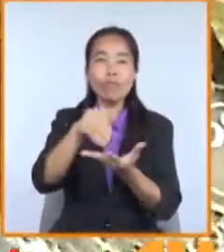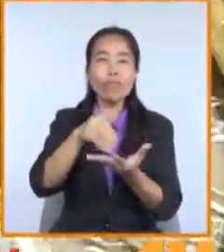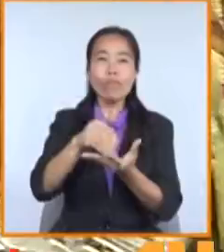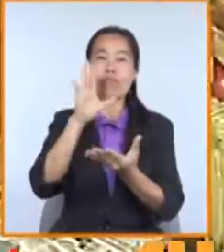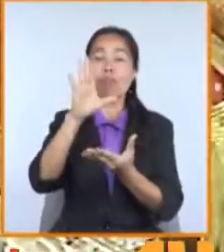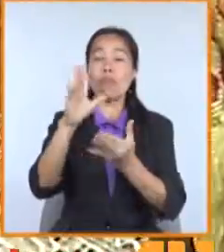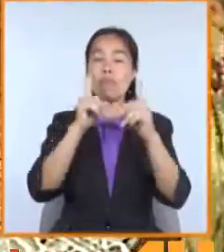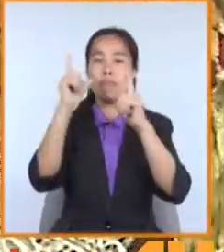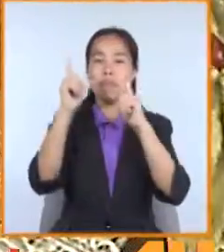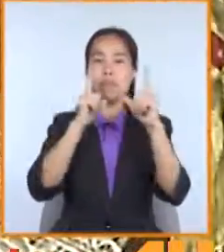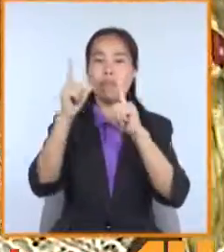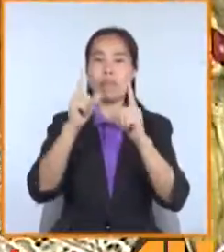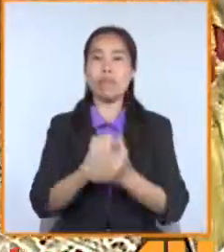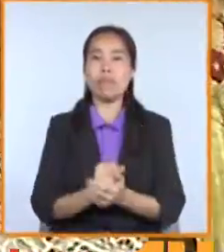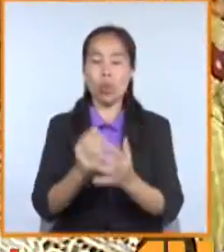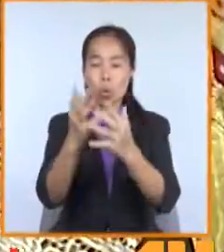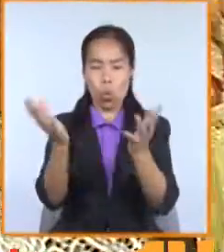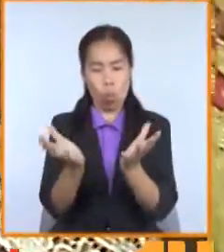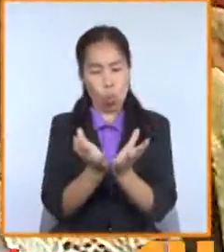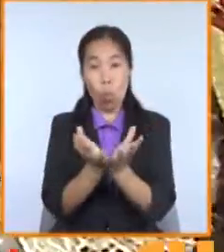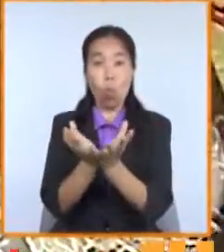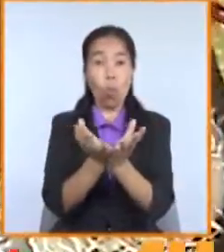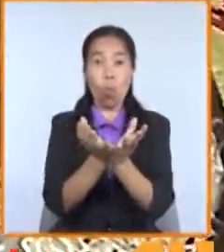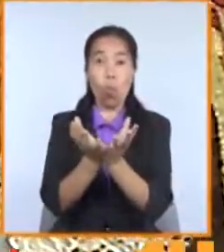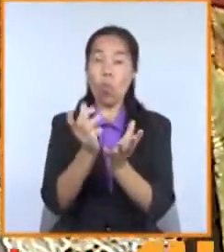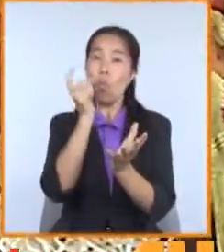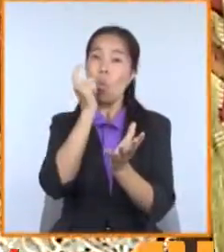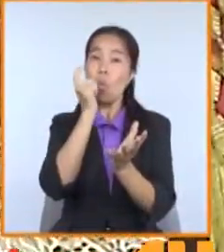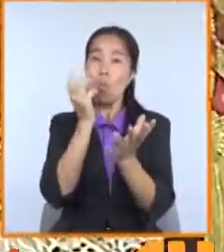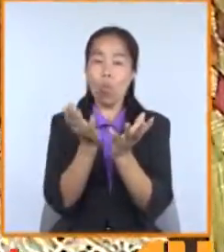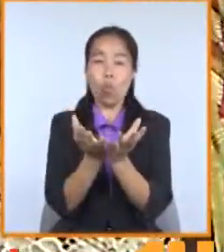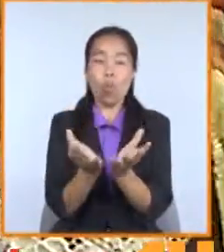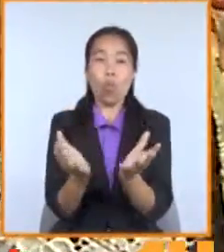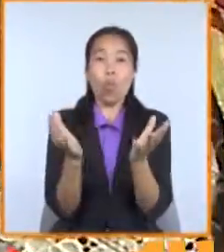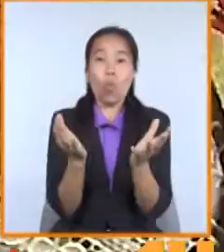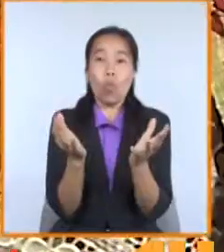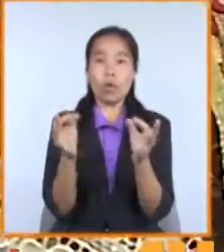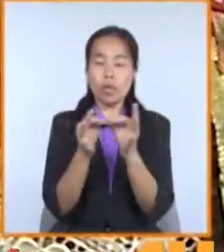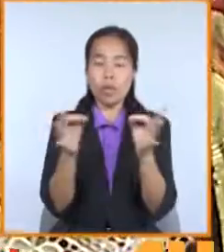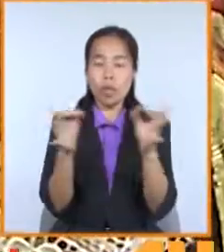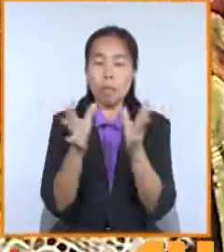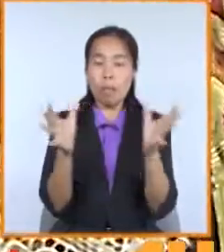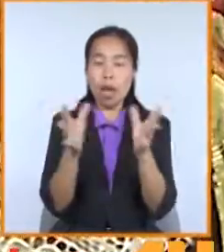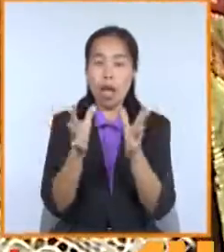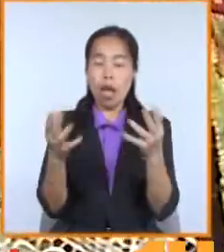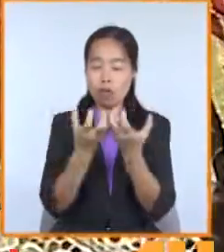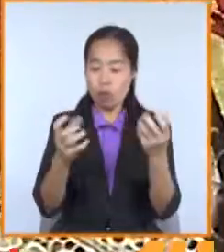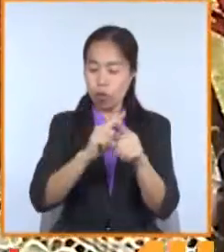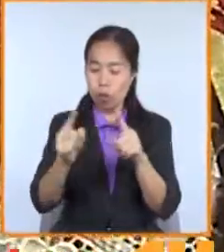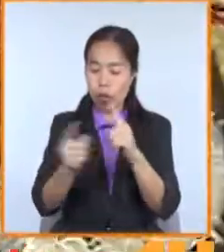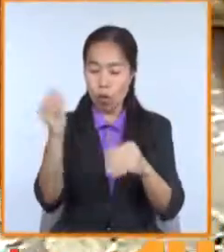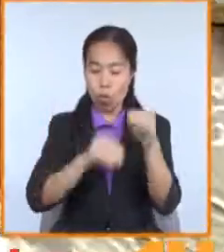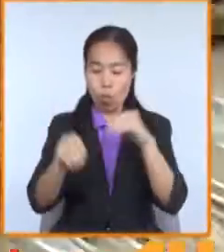ยเขานะคะนี่กะละมังหรือชามคะน่าจะกะละมังนะคะอัดแน่นไปด้วยเส้นและเครื่องอย่างจุใจค่